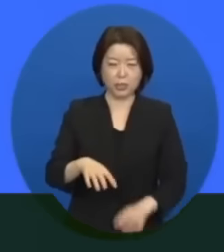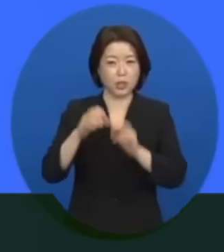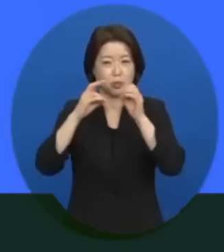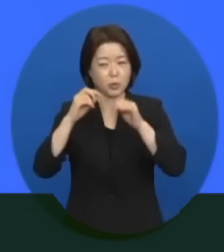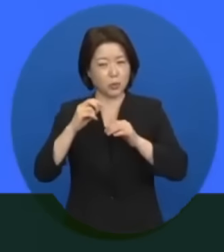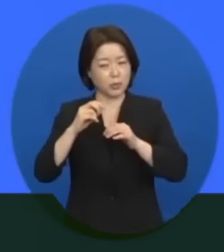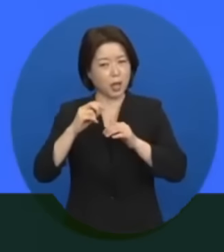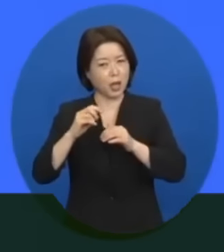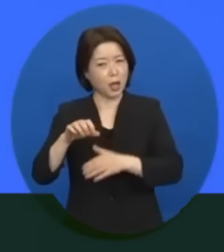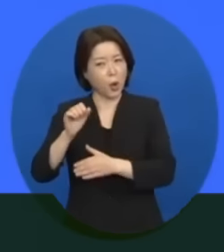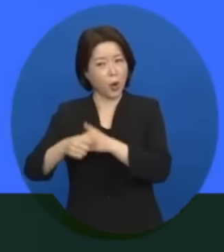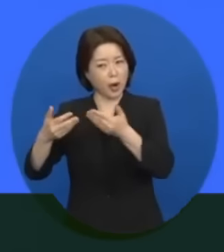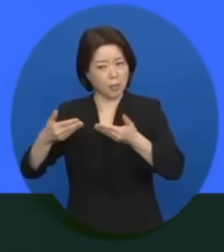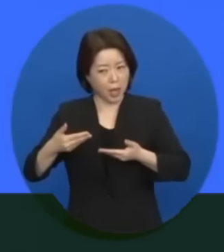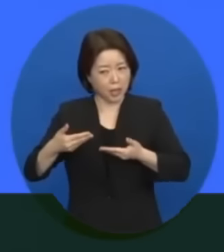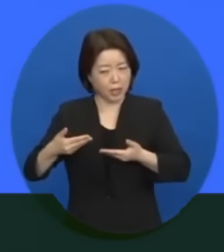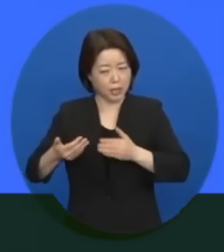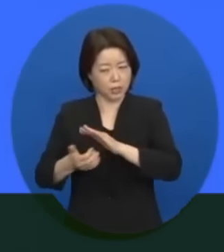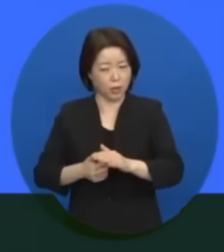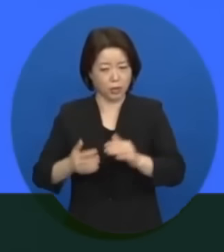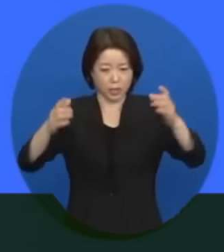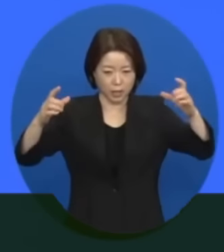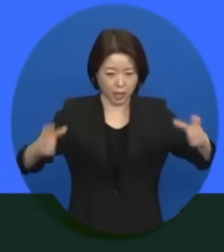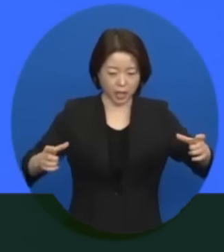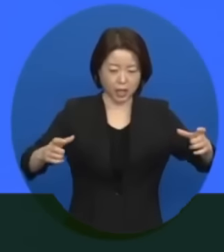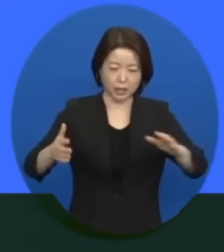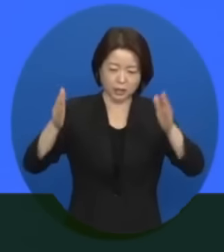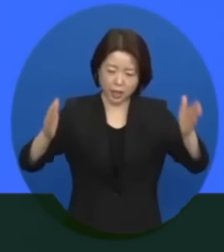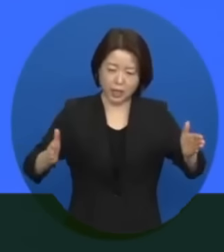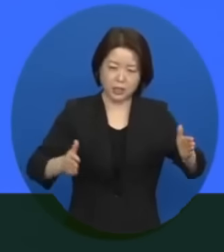대략 한 10년 넘는 그 시간을